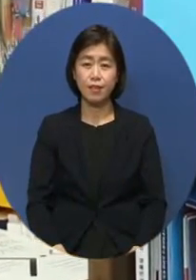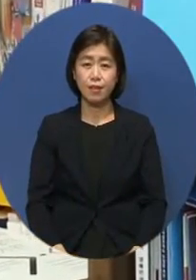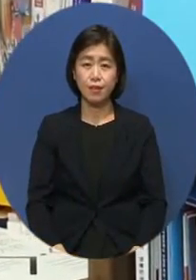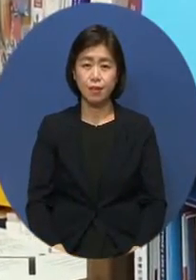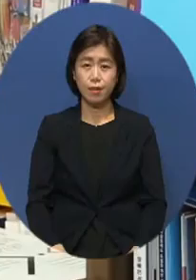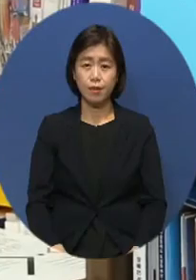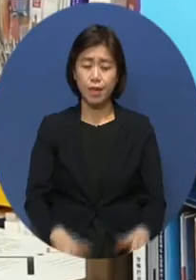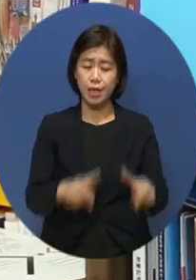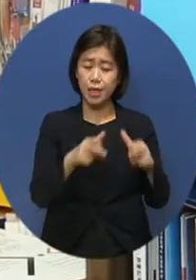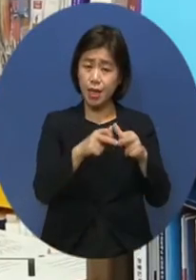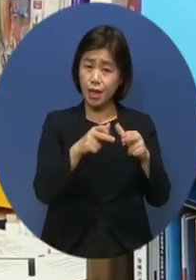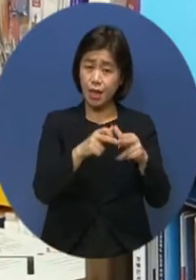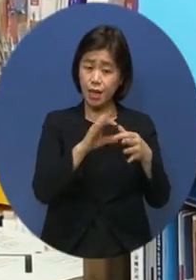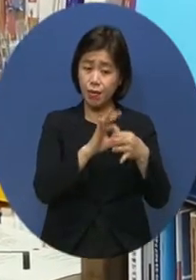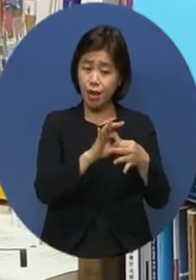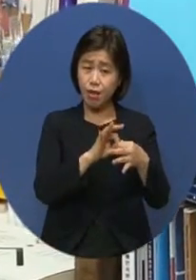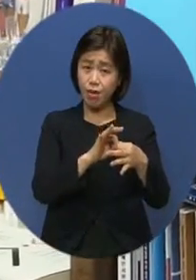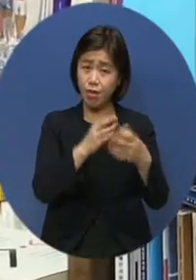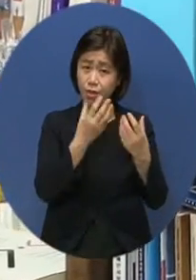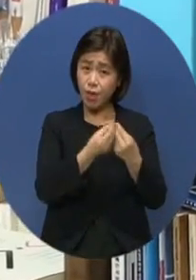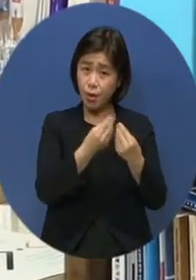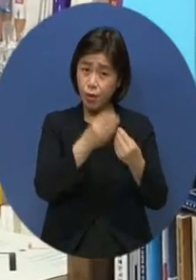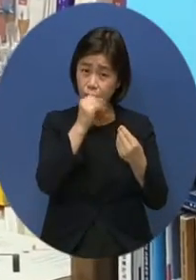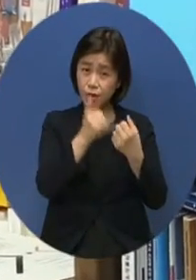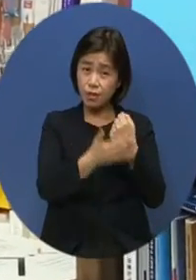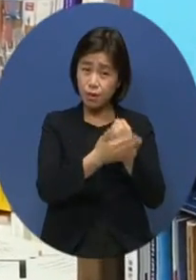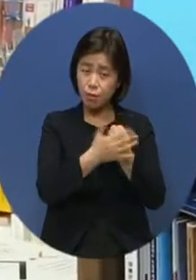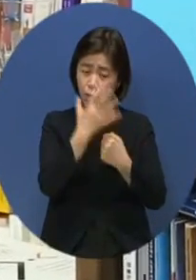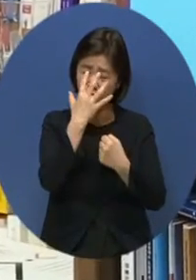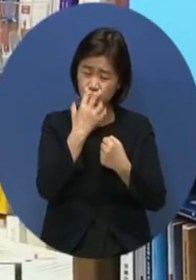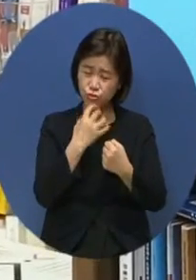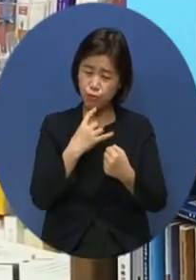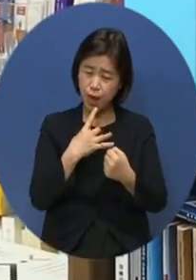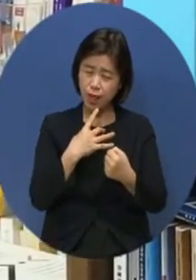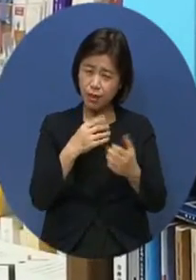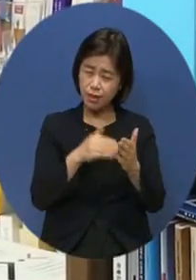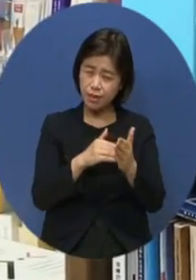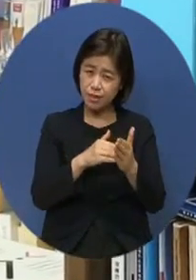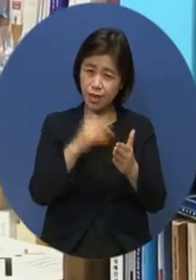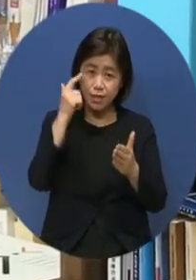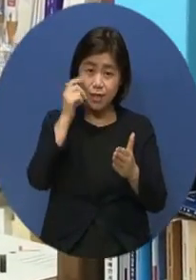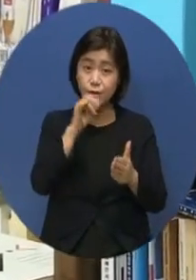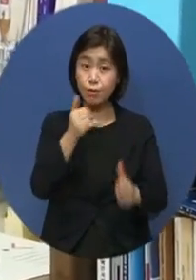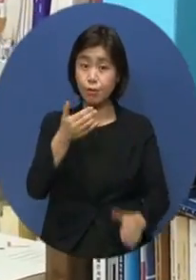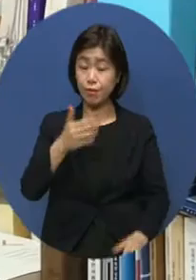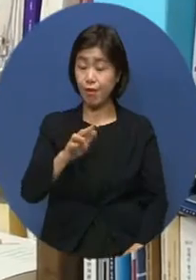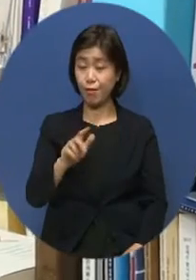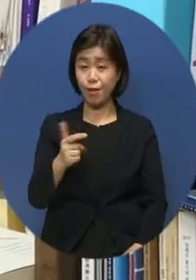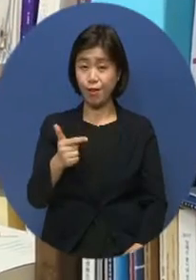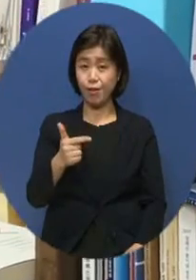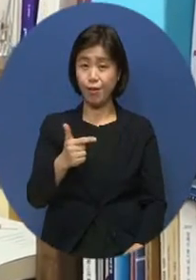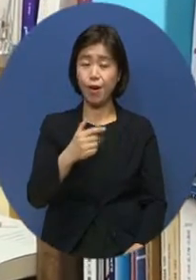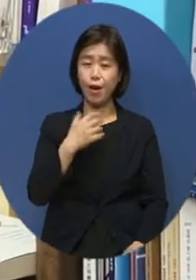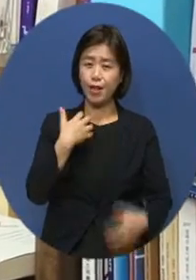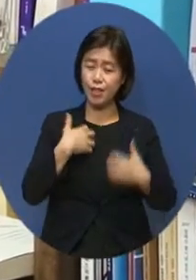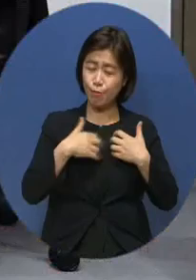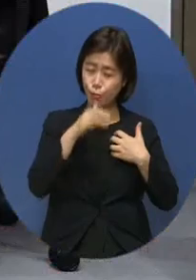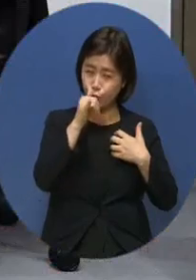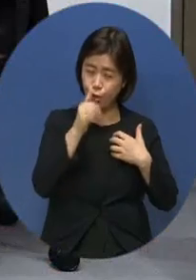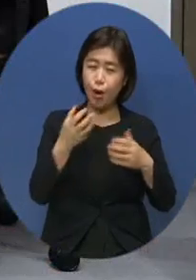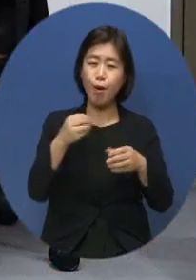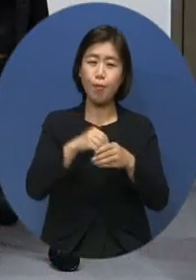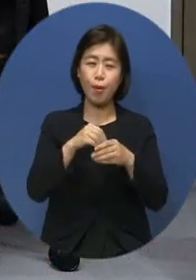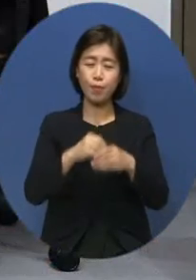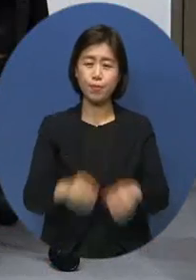우울하고 힘든 얘기만 담을 수도 있었던 것을 또 재밌게 네, 또 네, 네, 그렇게 담아주셨더라고요. 그렇죠. 그리고 또 이제